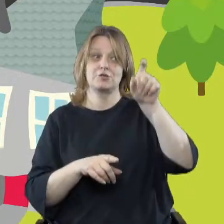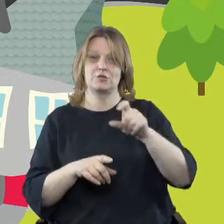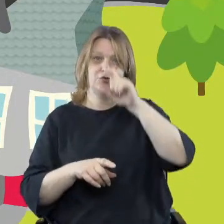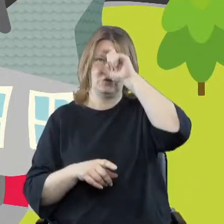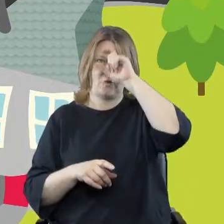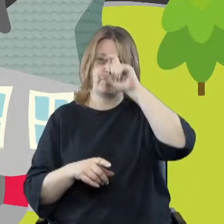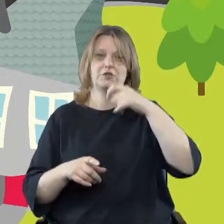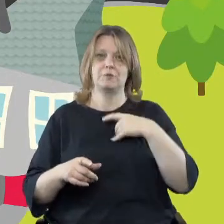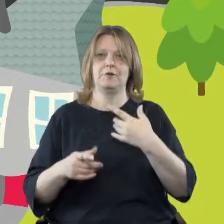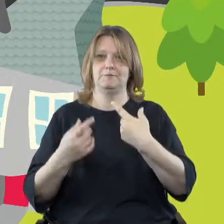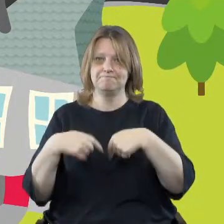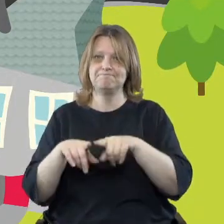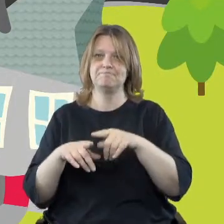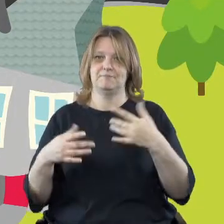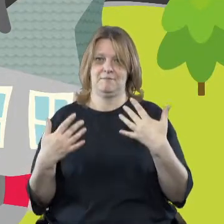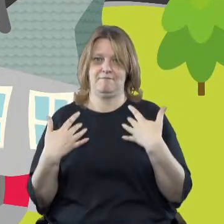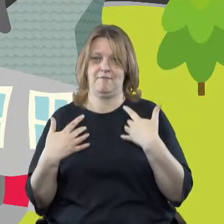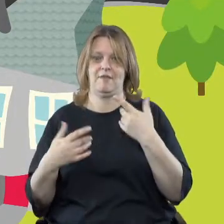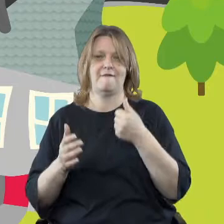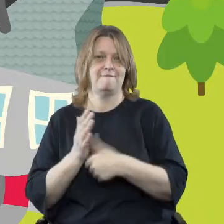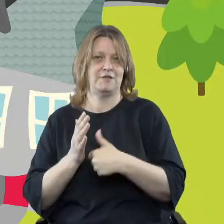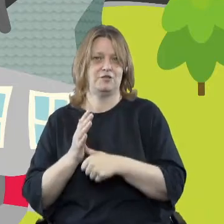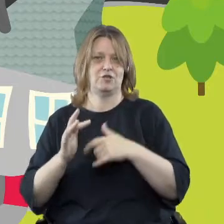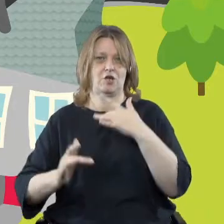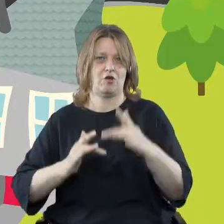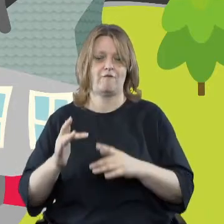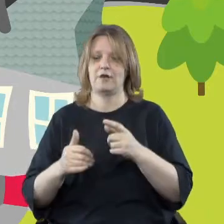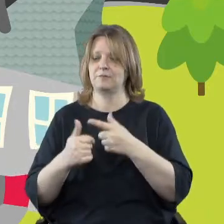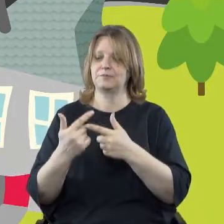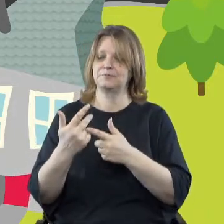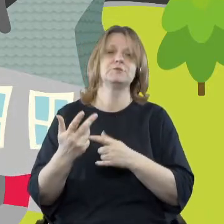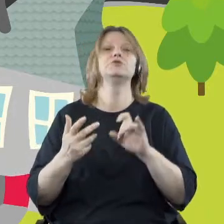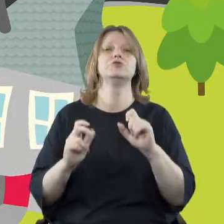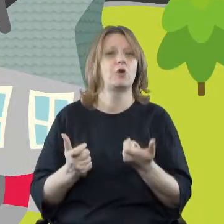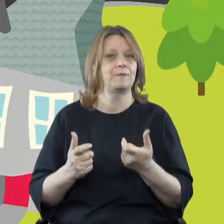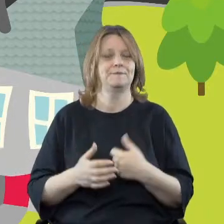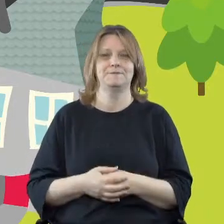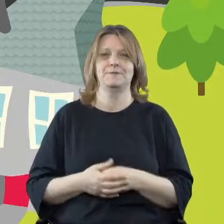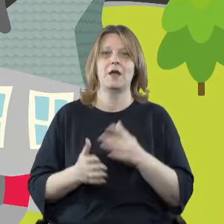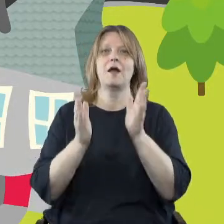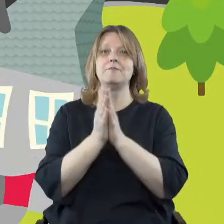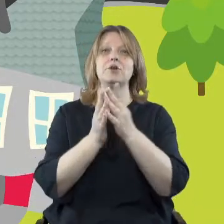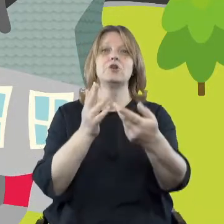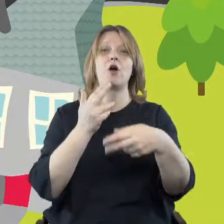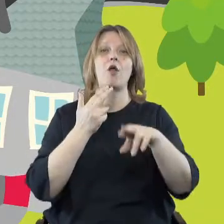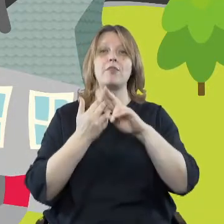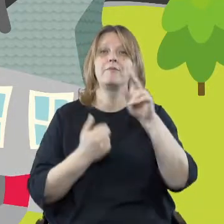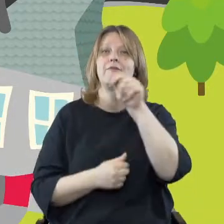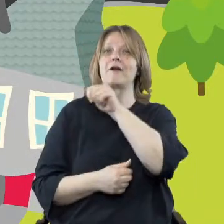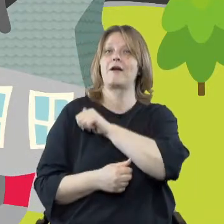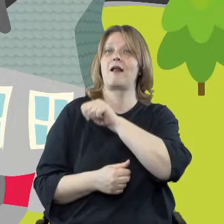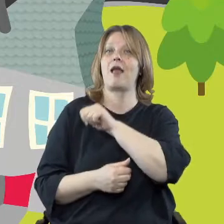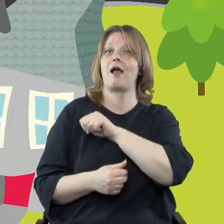żeby pójść na wycieczkę rowerową, żeby móc się przejechać. No i może odpowie mi tutaj klasa. Słuchajcie,